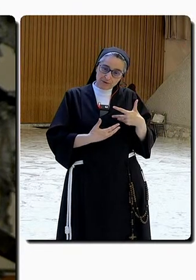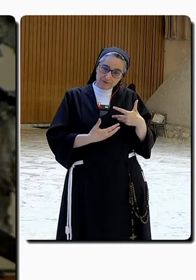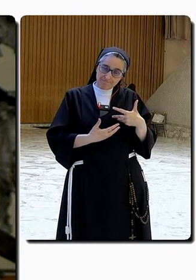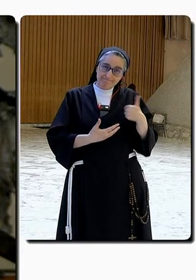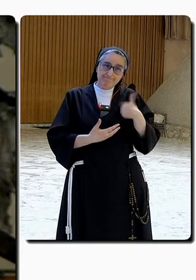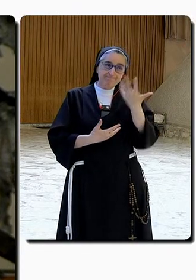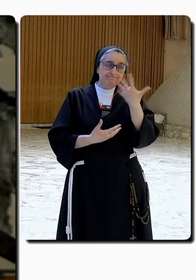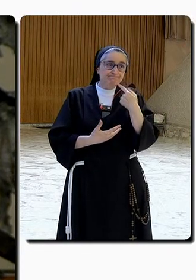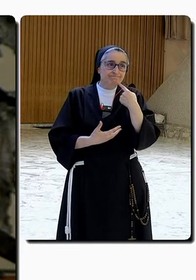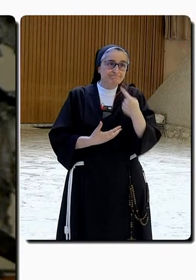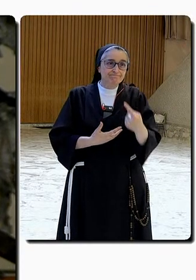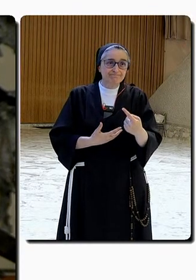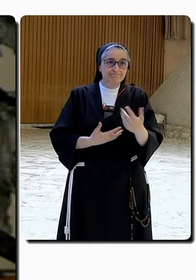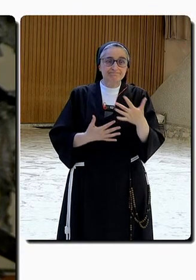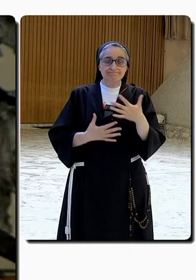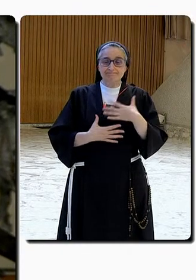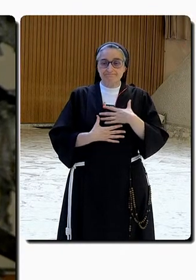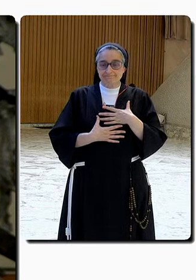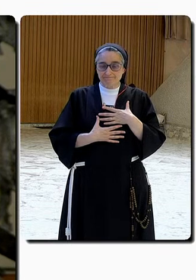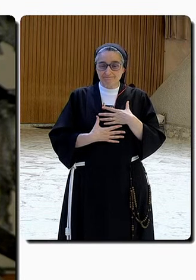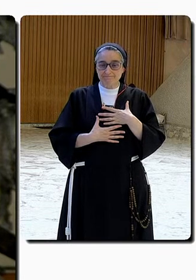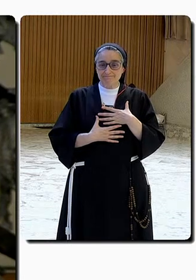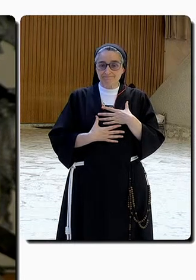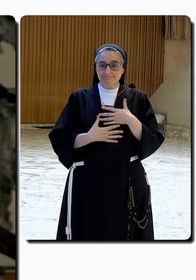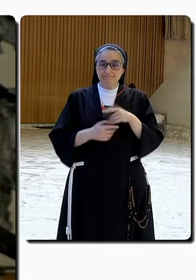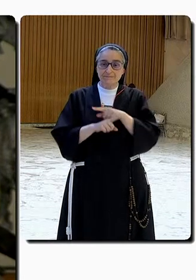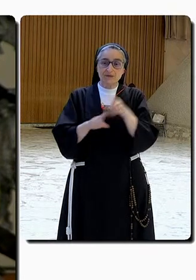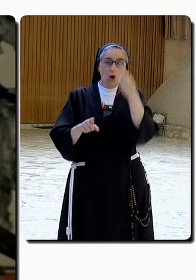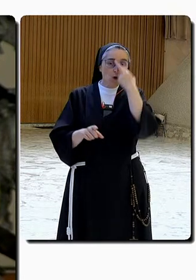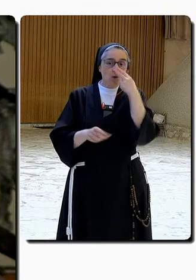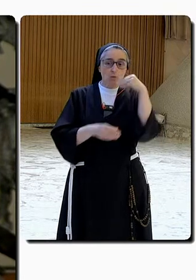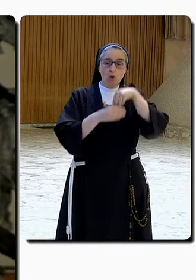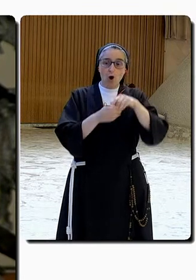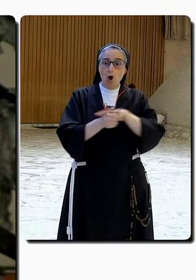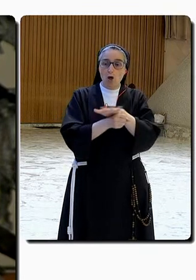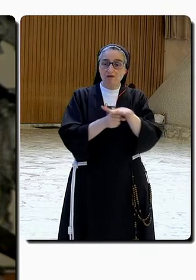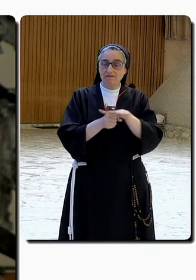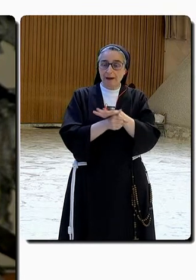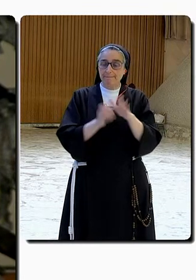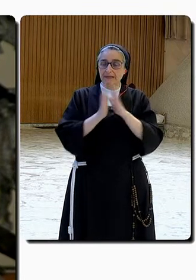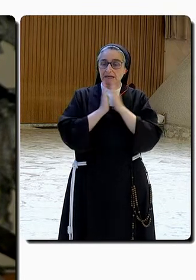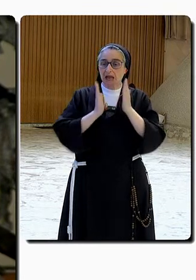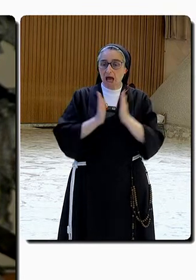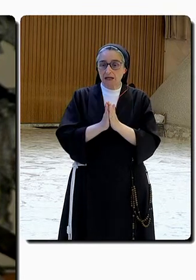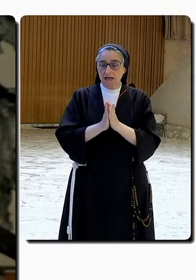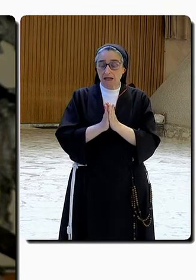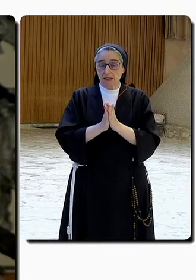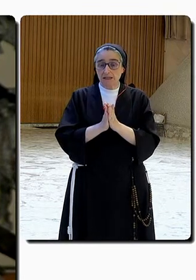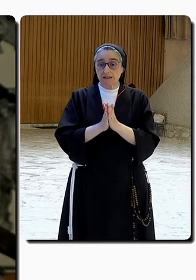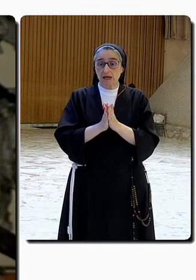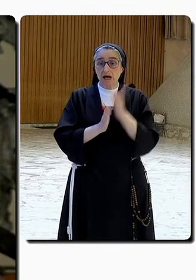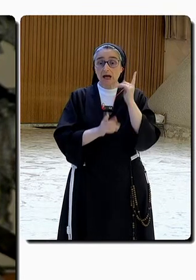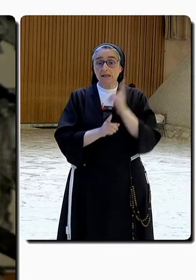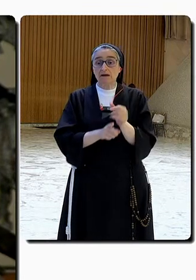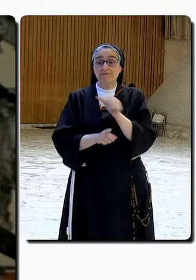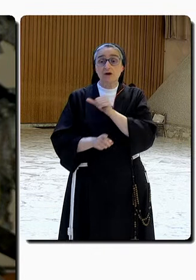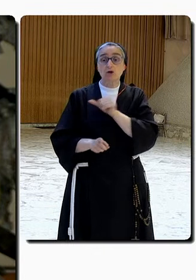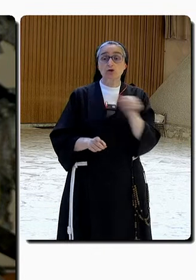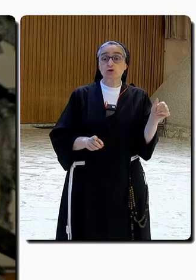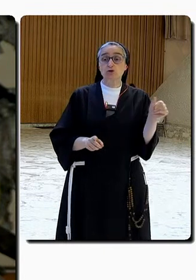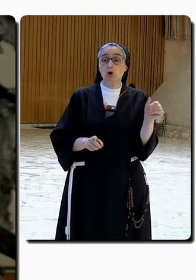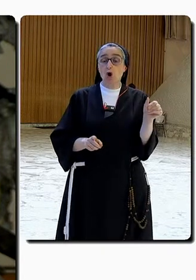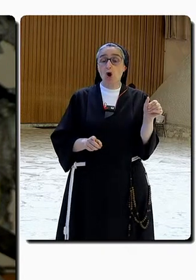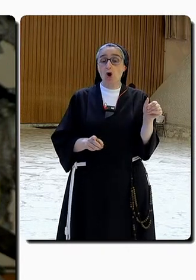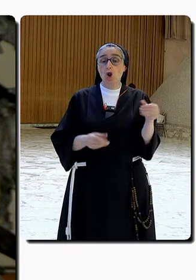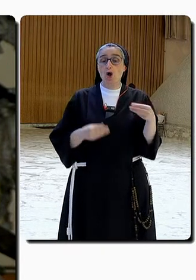vorrei dire che con il loro ruolo nella Chiesa, questo ruolo non deve limitarsi soltanto nel